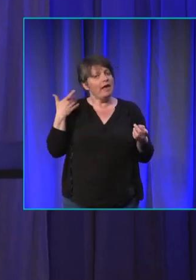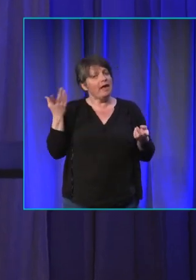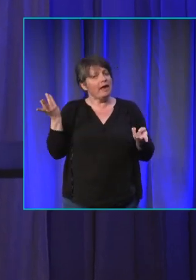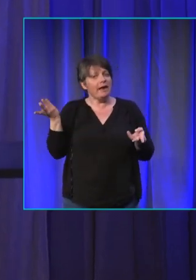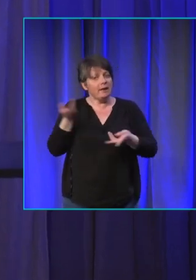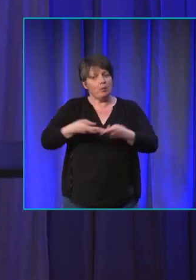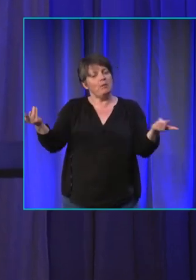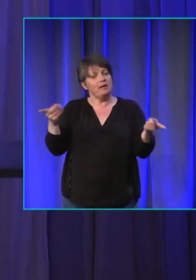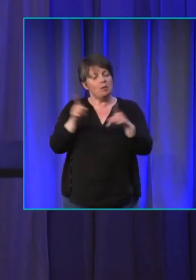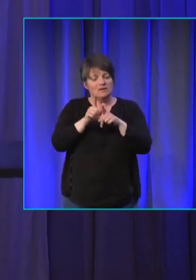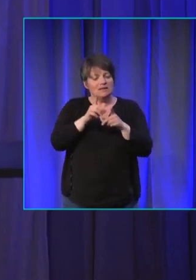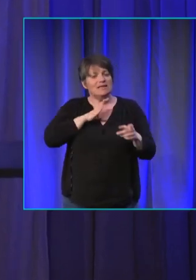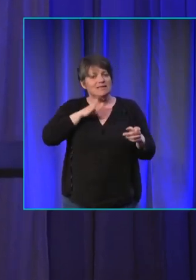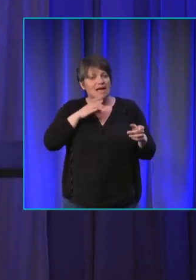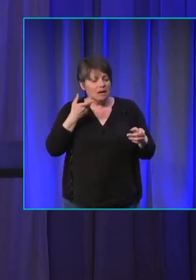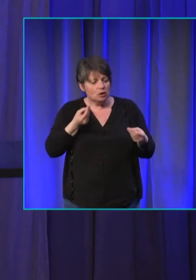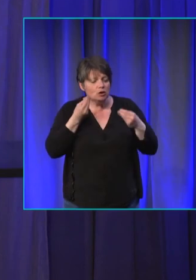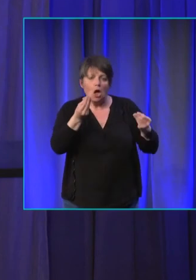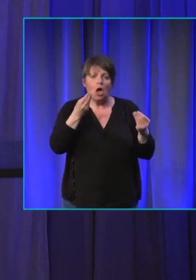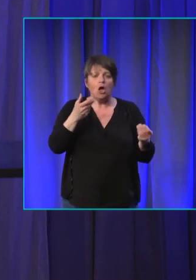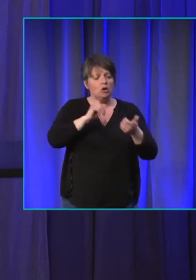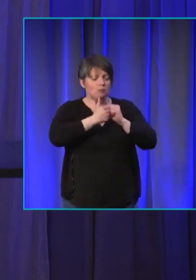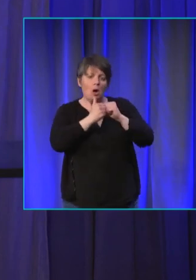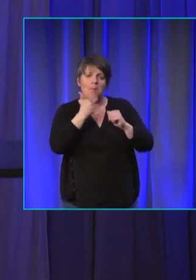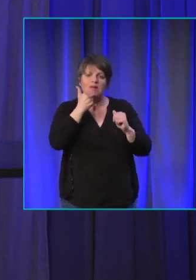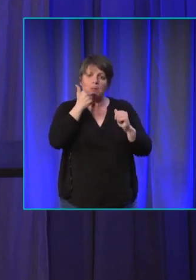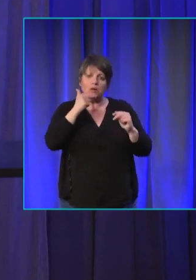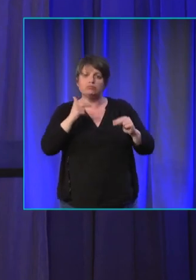problématiques d'optimisation de la performance aussi sportive,